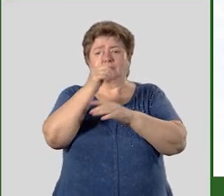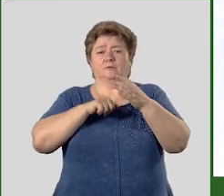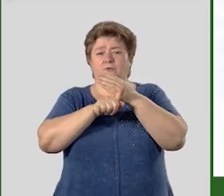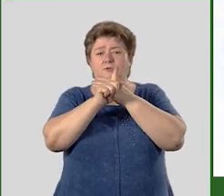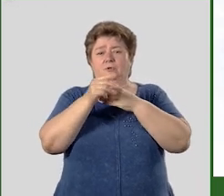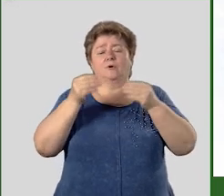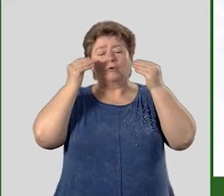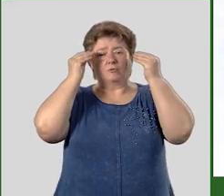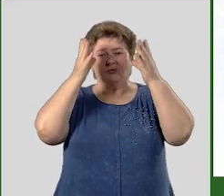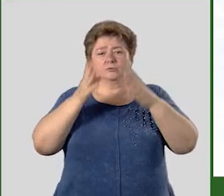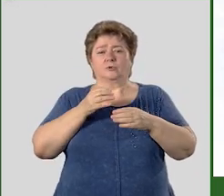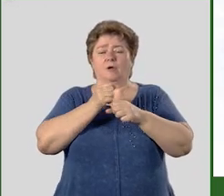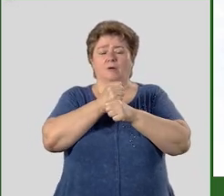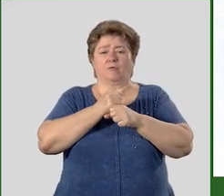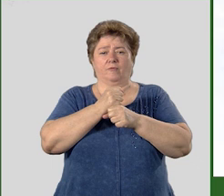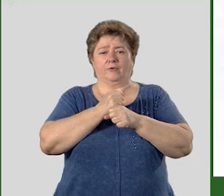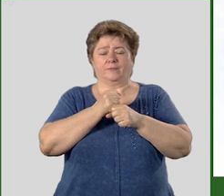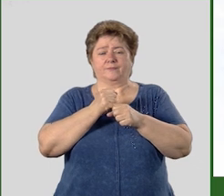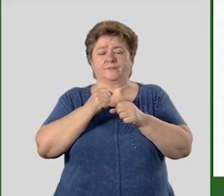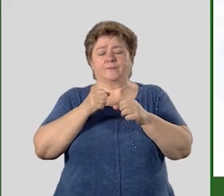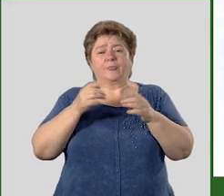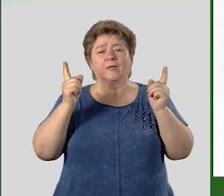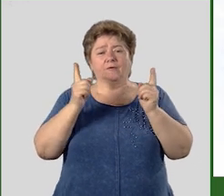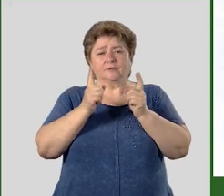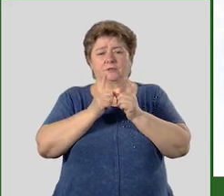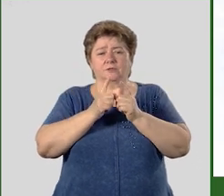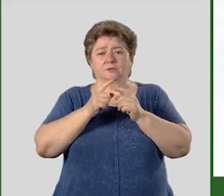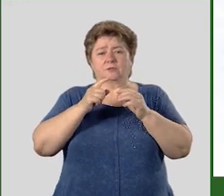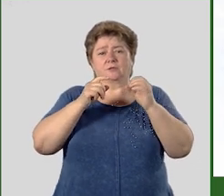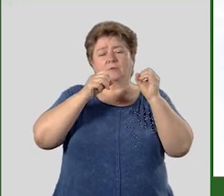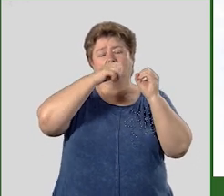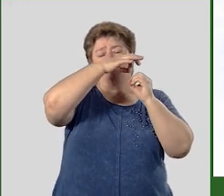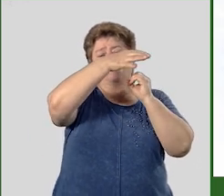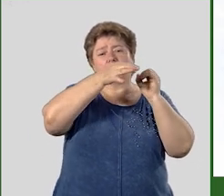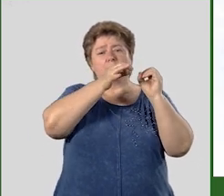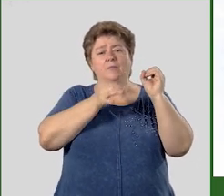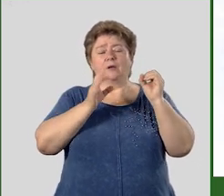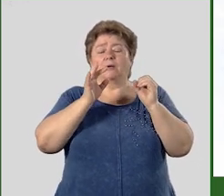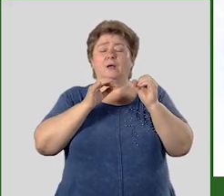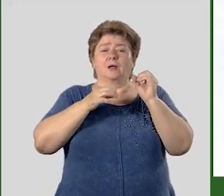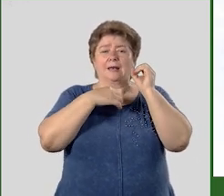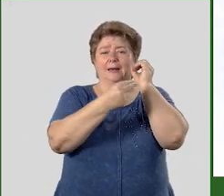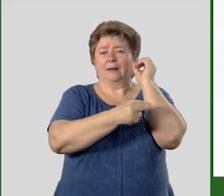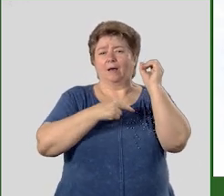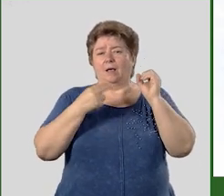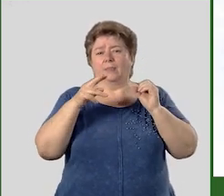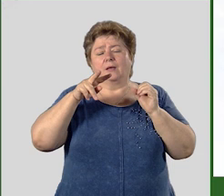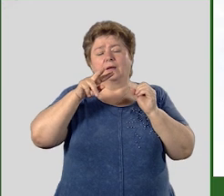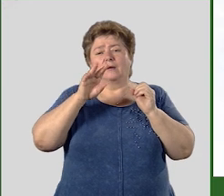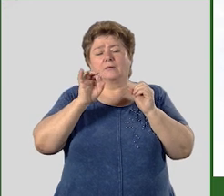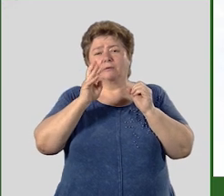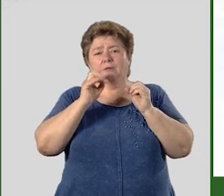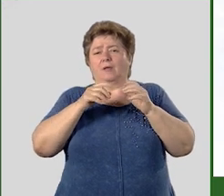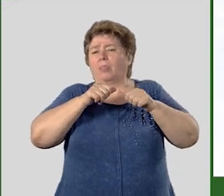родоначальником культурного кофе. Встречается пальма лиана ротанг. Самое длинное на